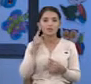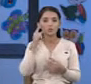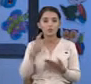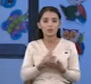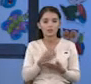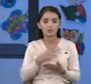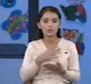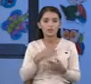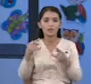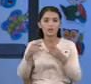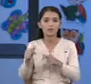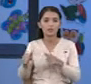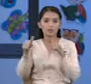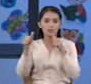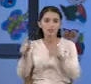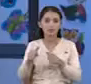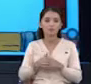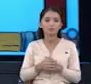Вы угадали? Это доска.